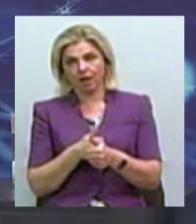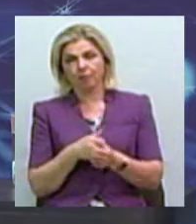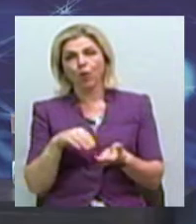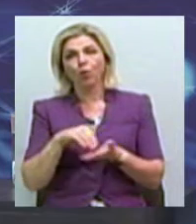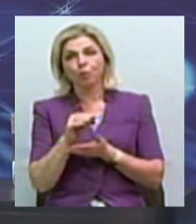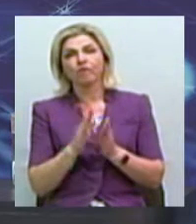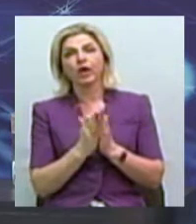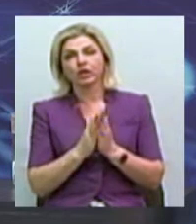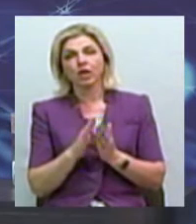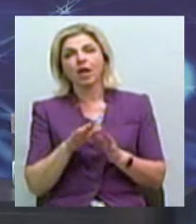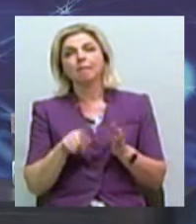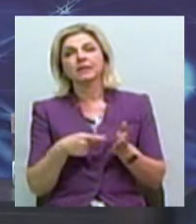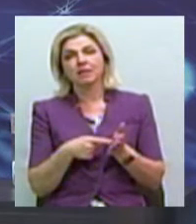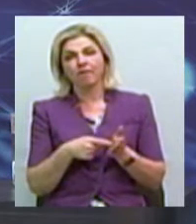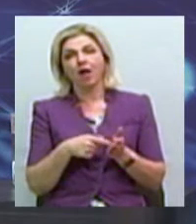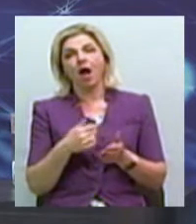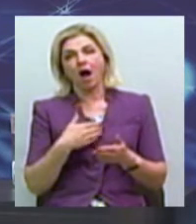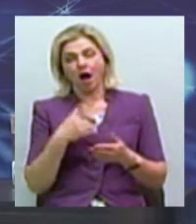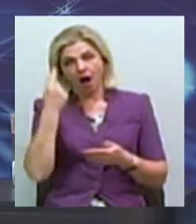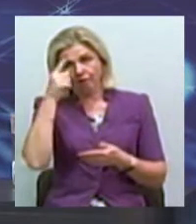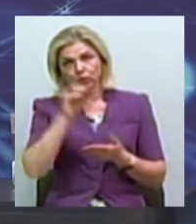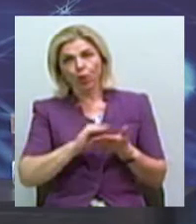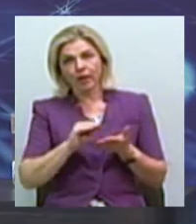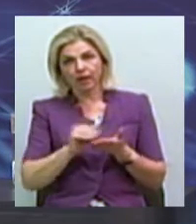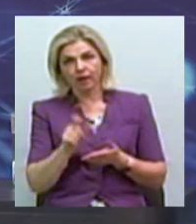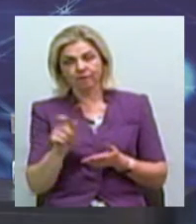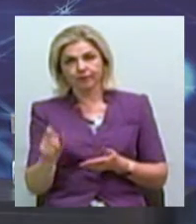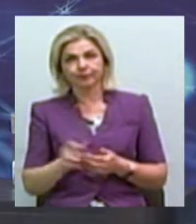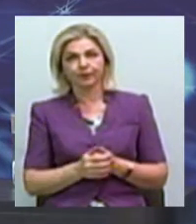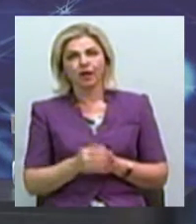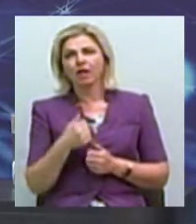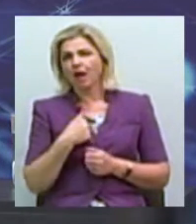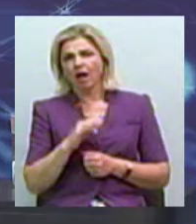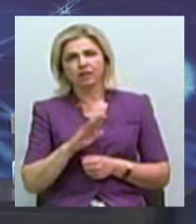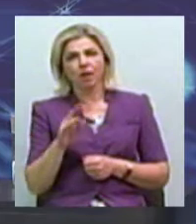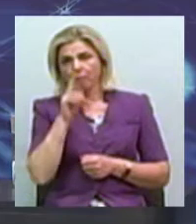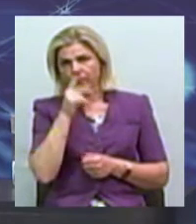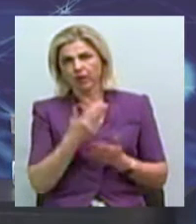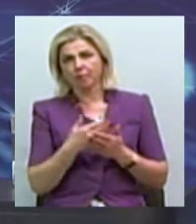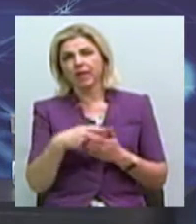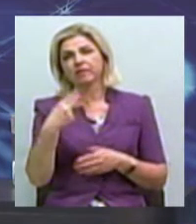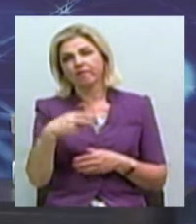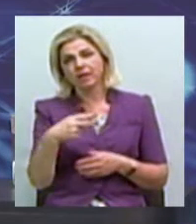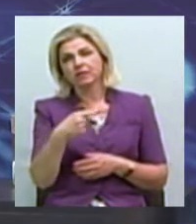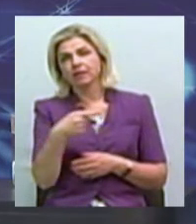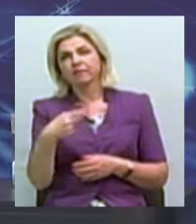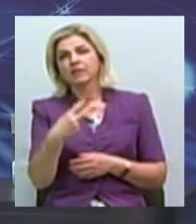купувати книжки місцевих авторів. Протягом, я не помилюся, якщо скажу років